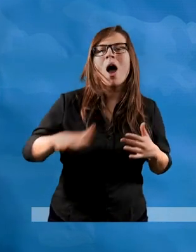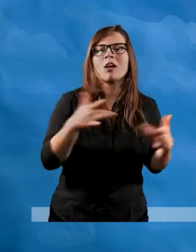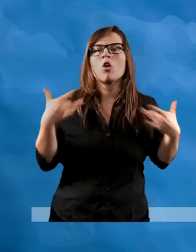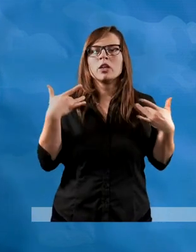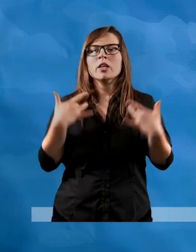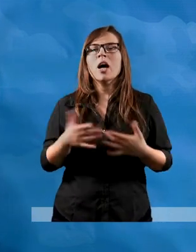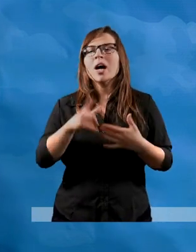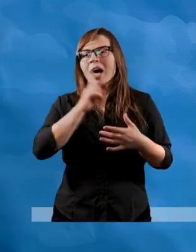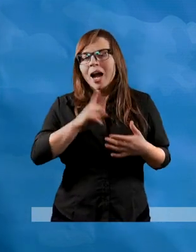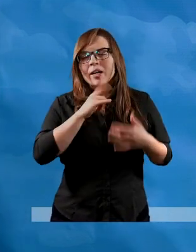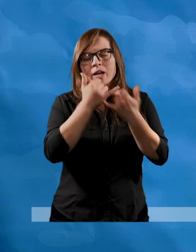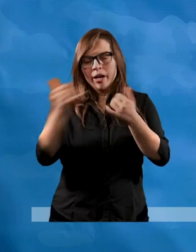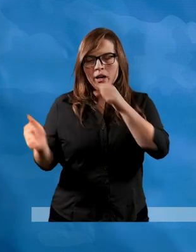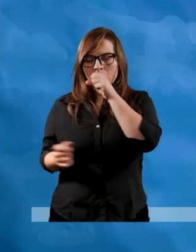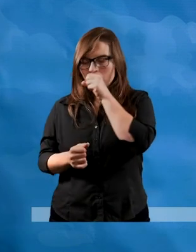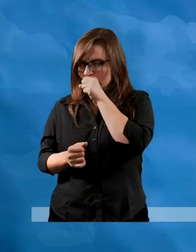społeczności religijnej